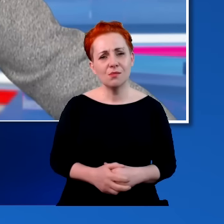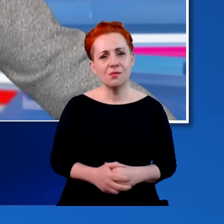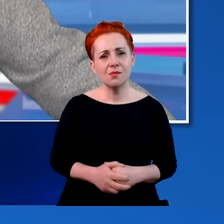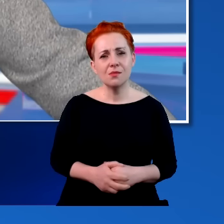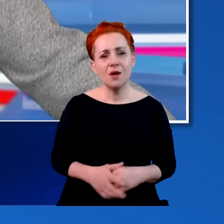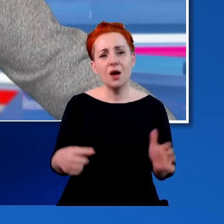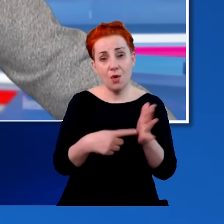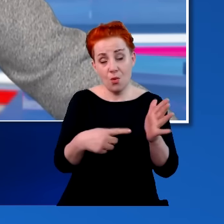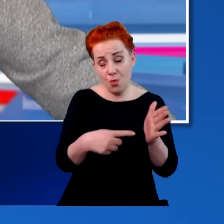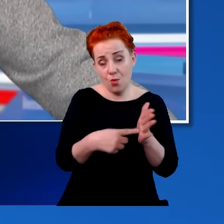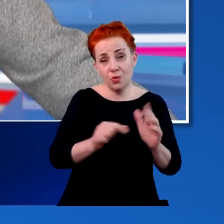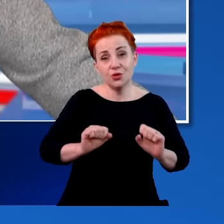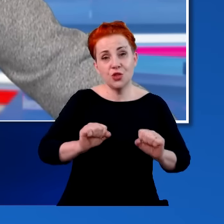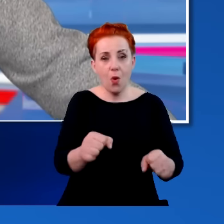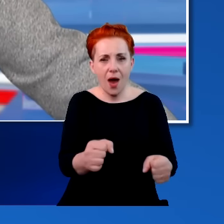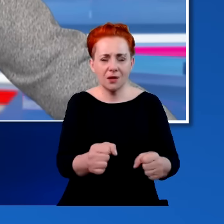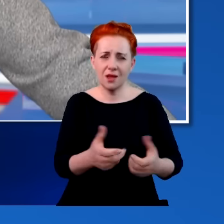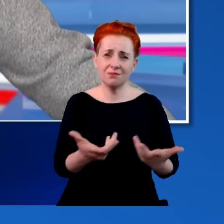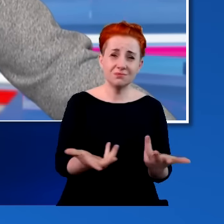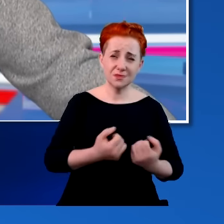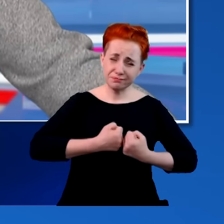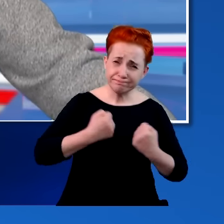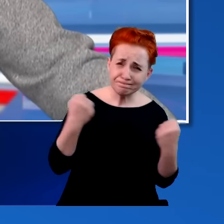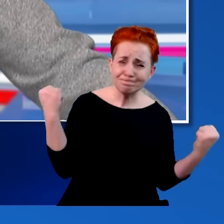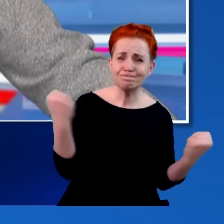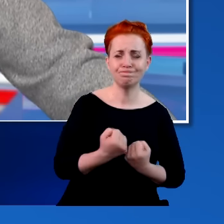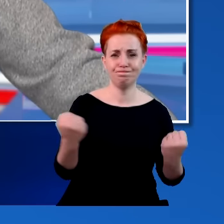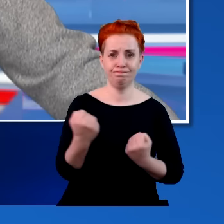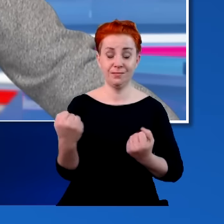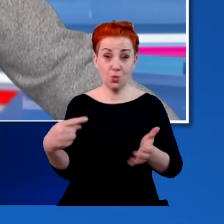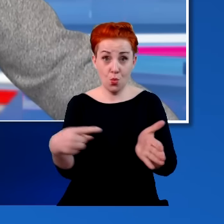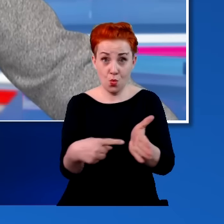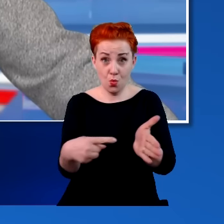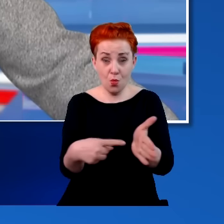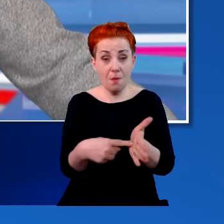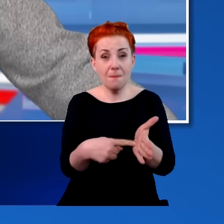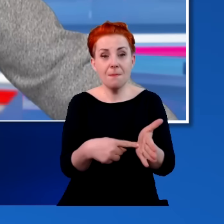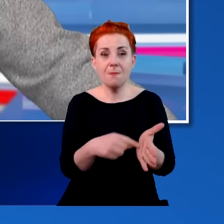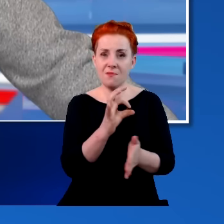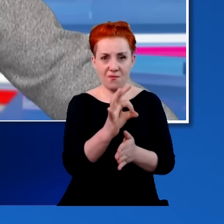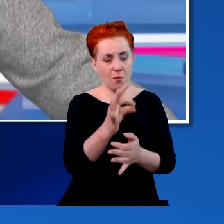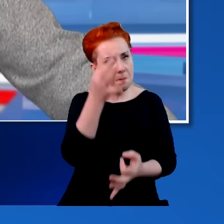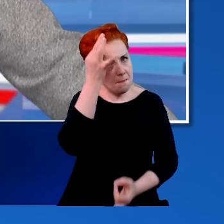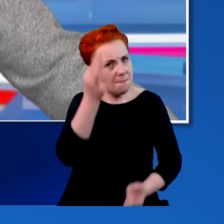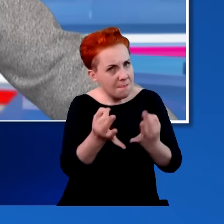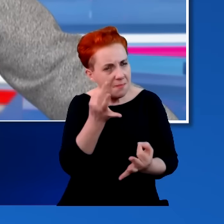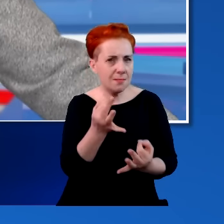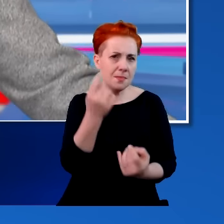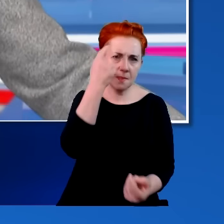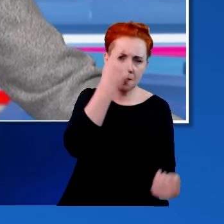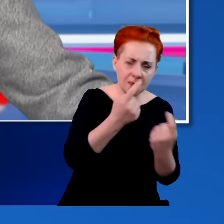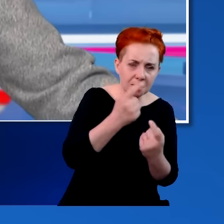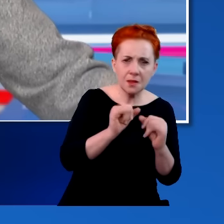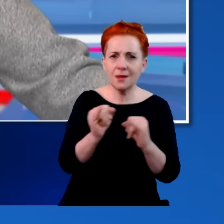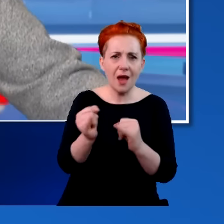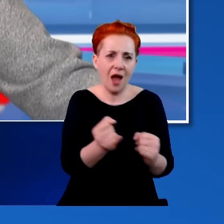takie działania, no, najmocniejsze, są przez państwa rozważane, czy też państwo